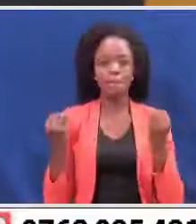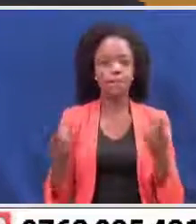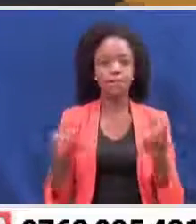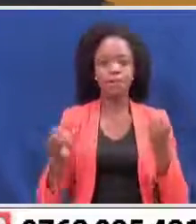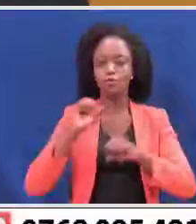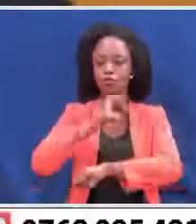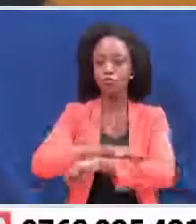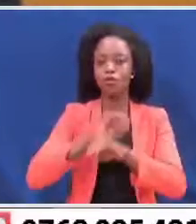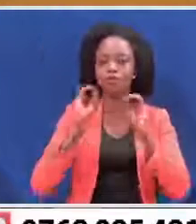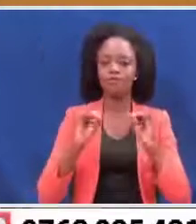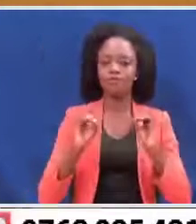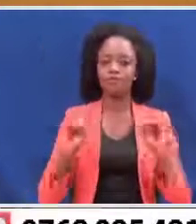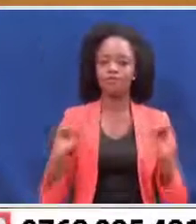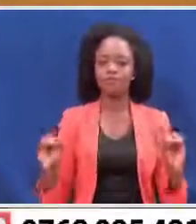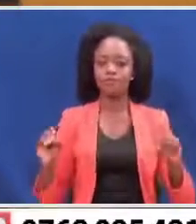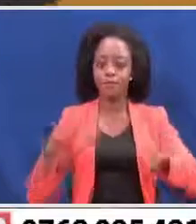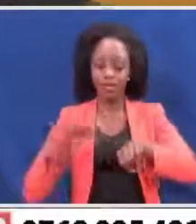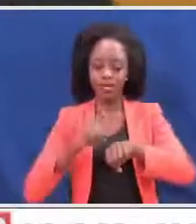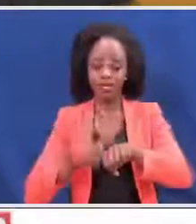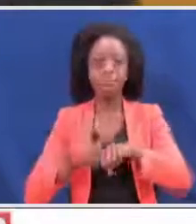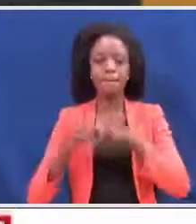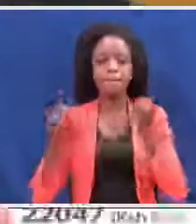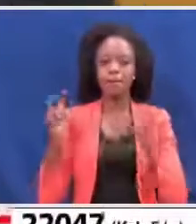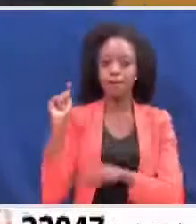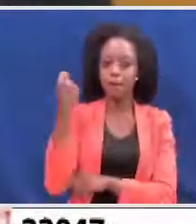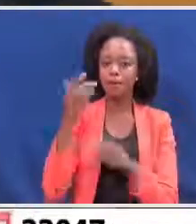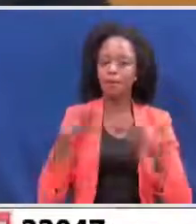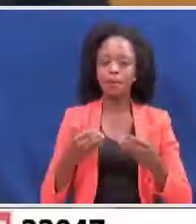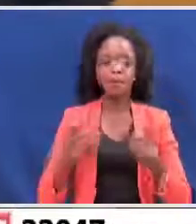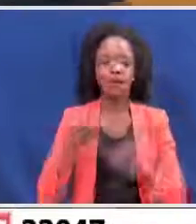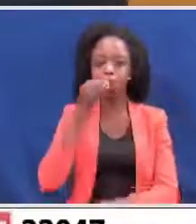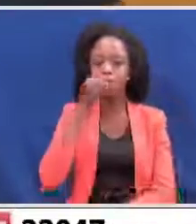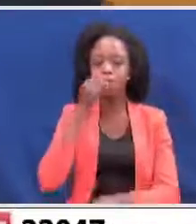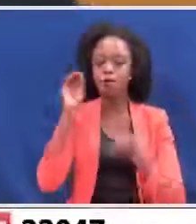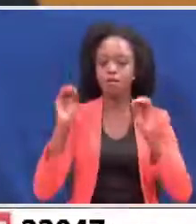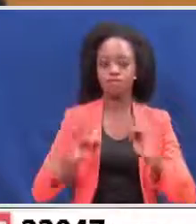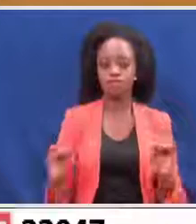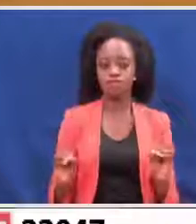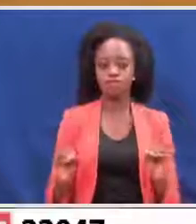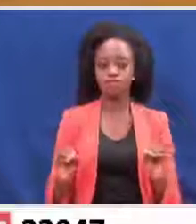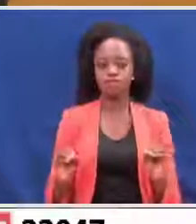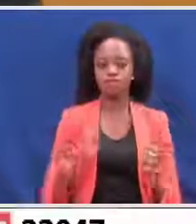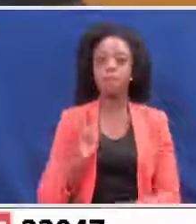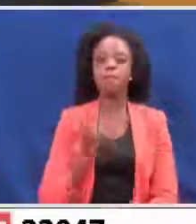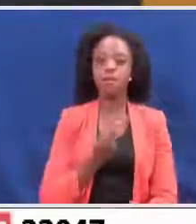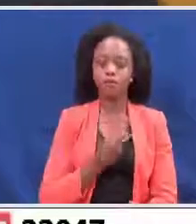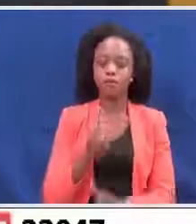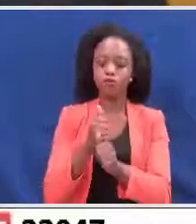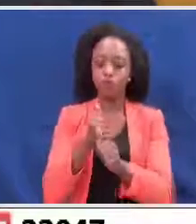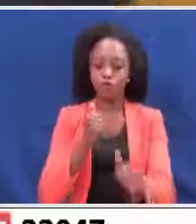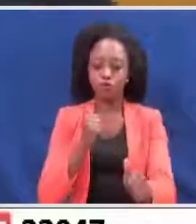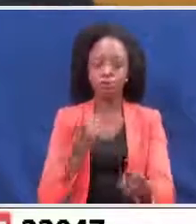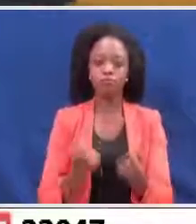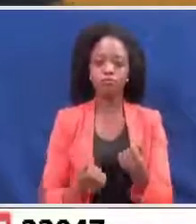shuleni. Wakati mamilioni ya Wakenya hawana hata chakula manyumbani. Na sisi tunataka